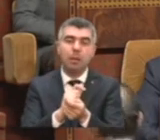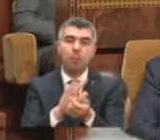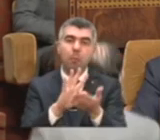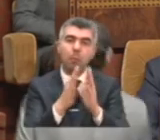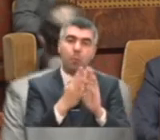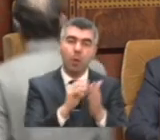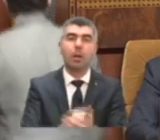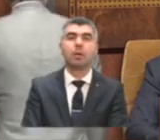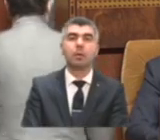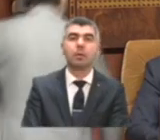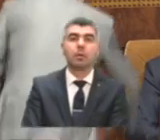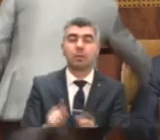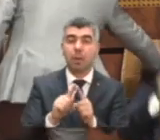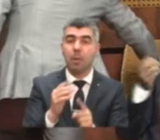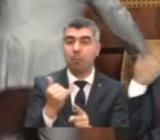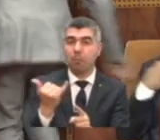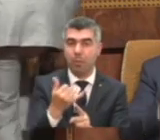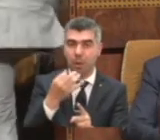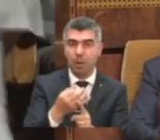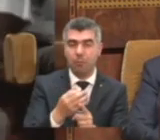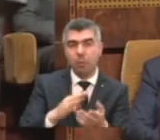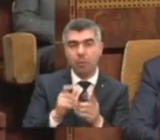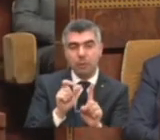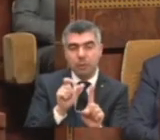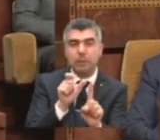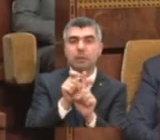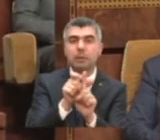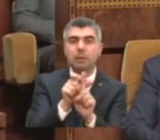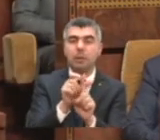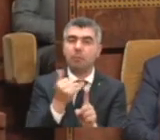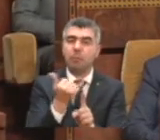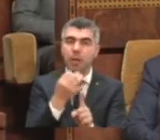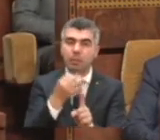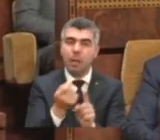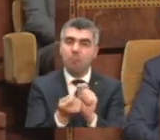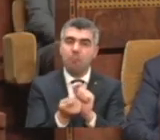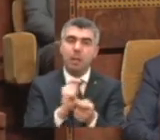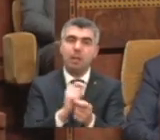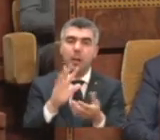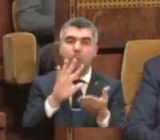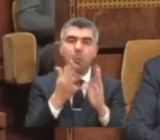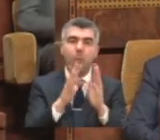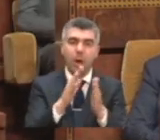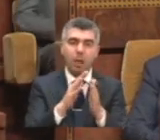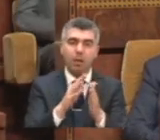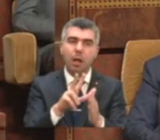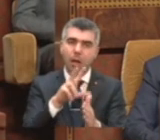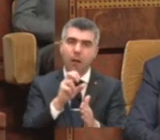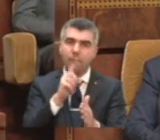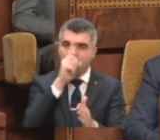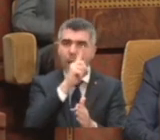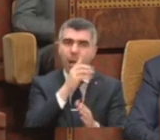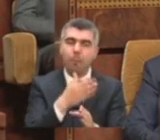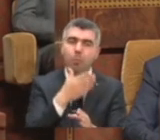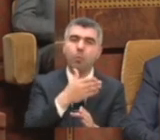لذلك نحتاج واحد الاعتماد ديال مقاربة محكمة لضبط هذه التغيرات المناخية. عندنا الثقة في المستقبل وعندنا